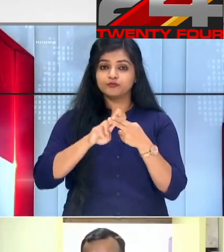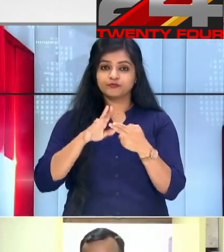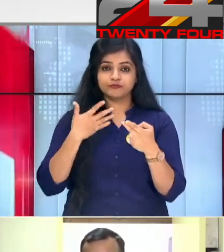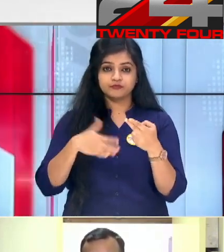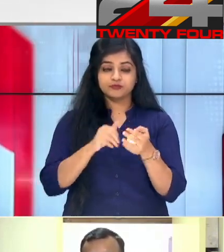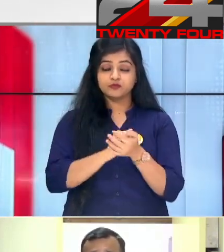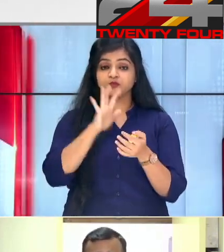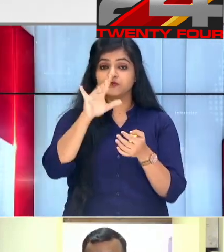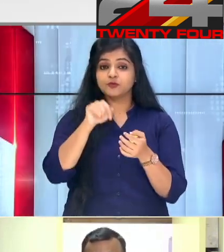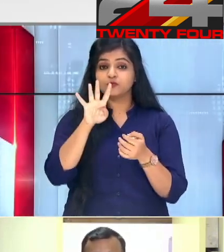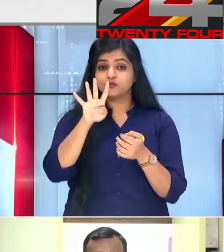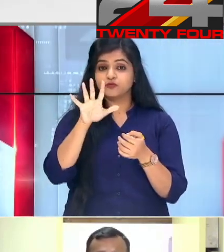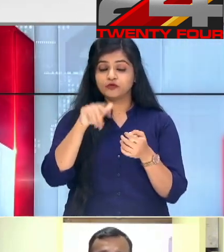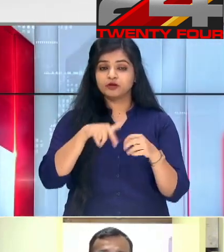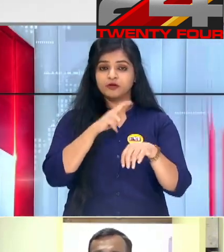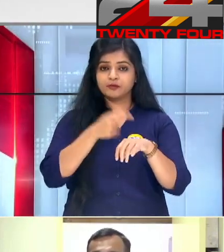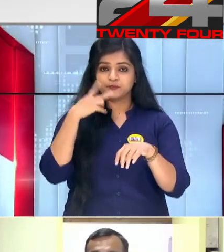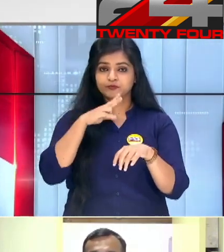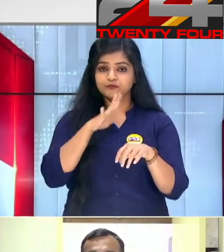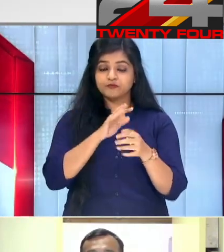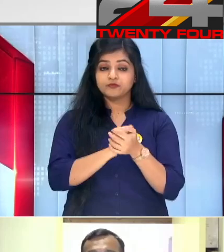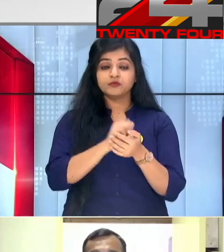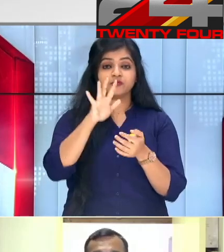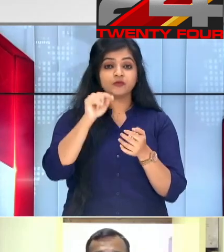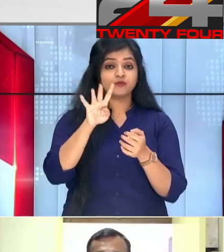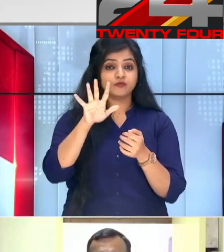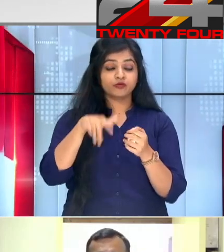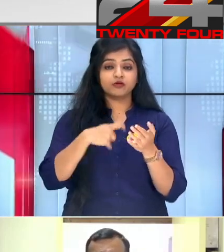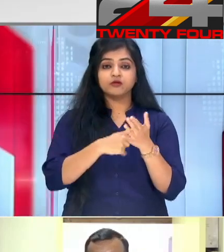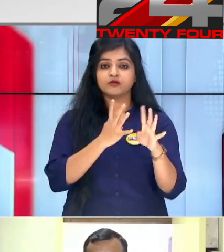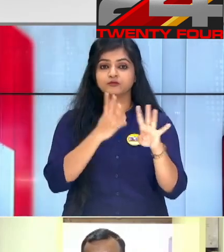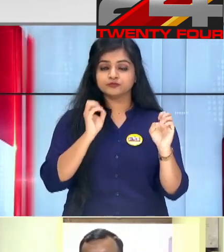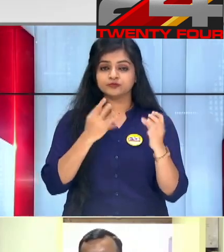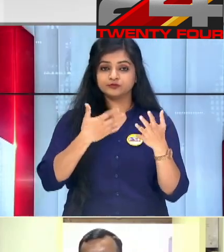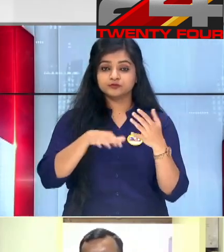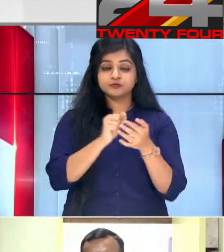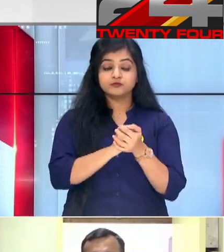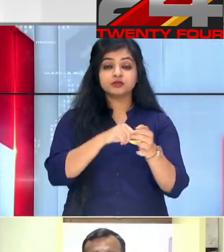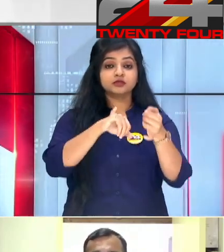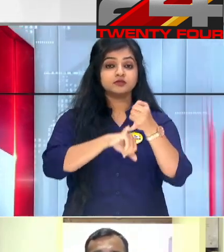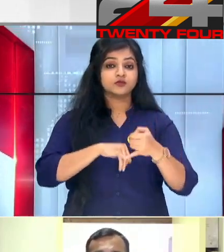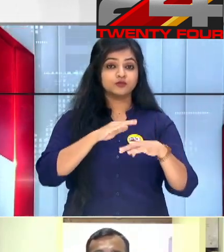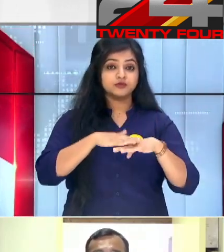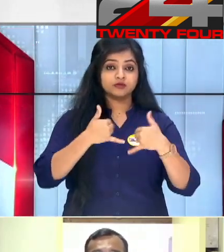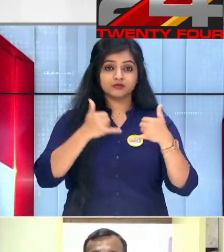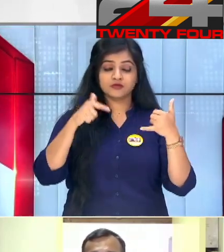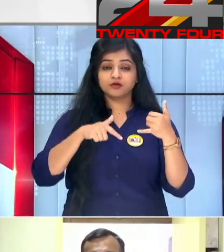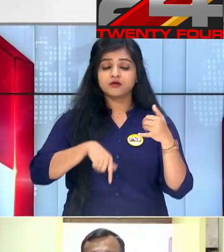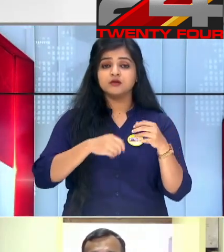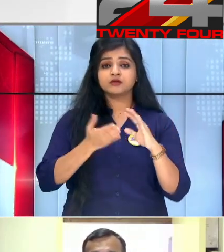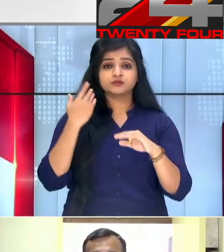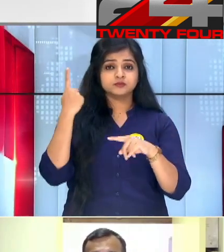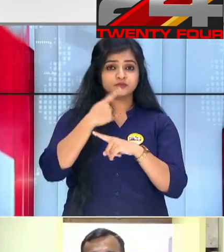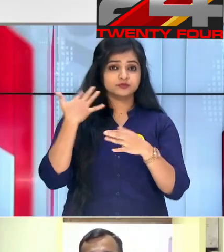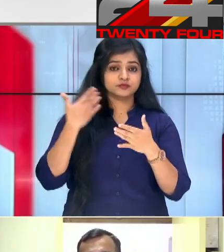പൂർത്തിയായിട്ടുണ്ട്. 5:45 സമയം പറഞ്ഞിരിക്കുന്നത്. ആ സമയത്ത് റാലി നടക്കുകയും ചെയ്യും. എന്തായാലും ദക്ഷിണേന്ത്യയിൽ കഴിഞ്ഞ കുറച്ച് ദിവസങ്ങളായിട്ട് തുടരുന്ന